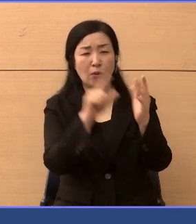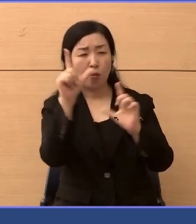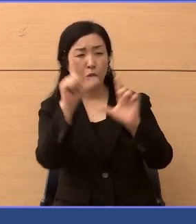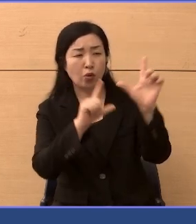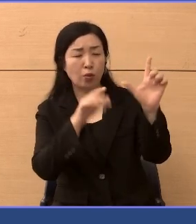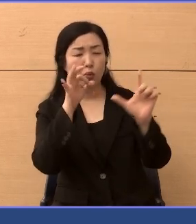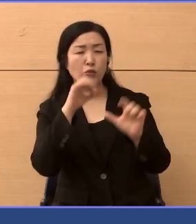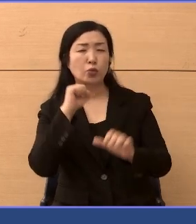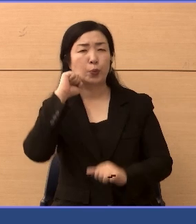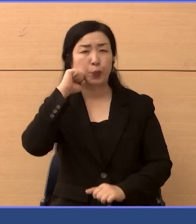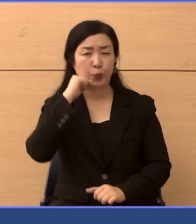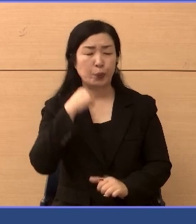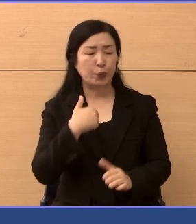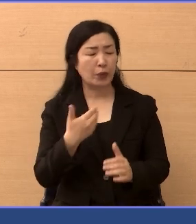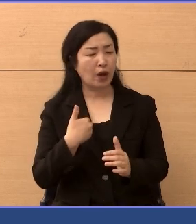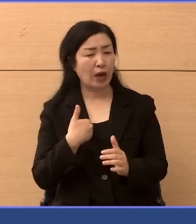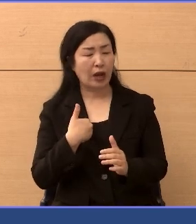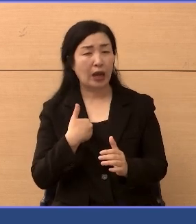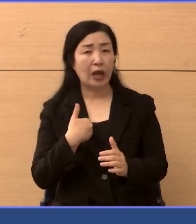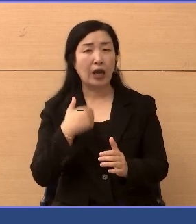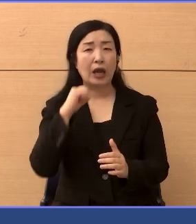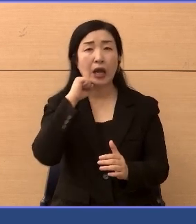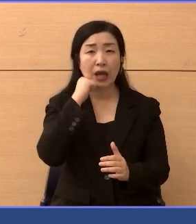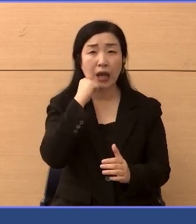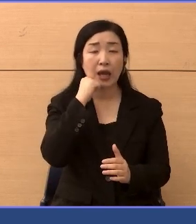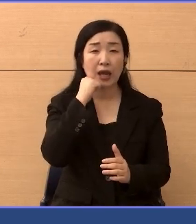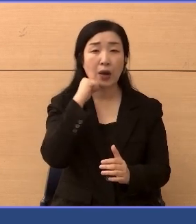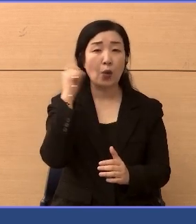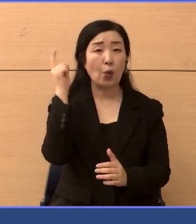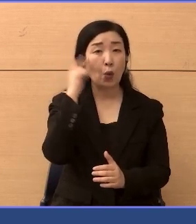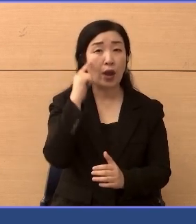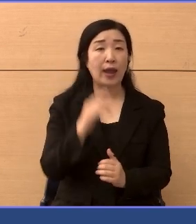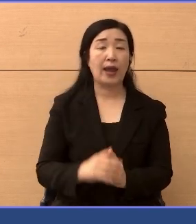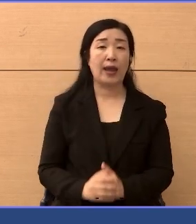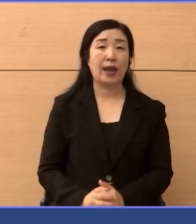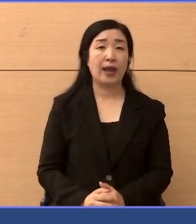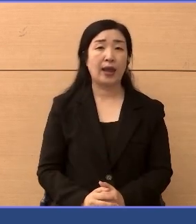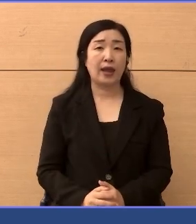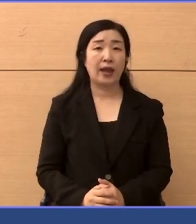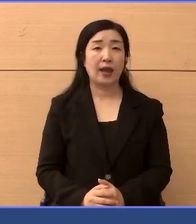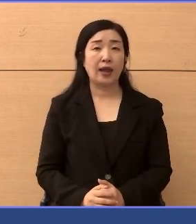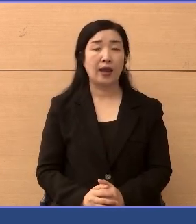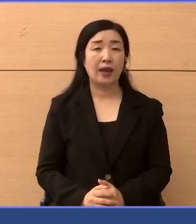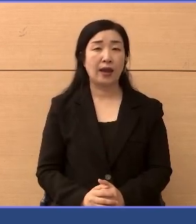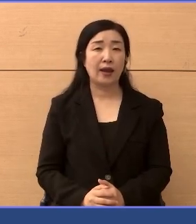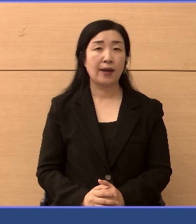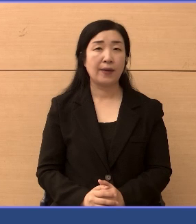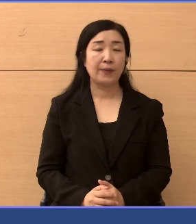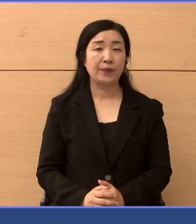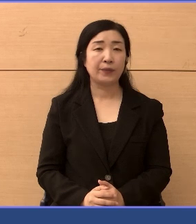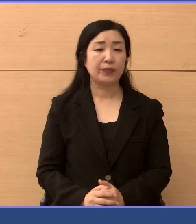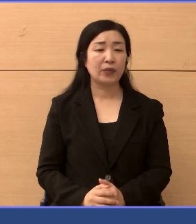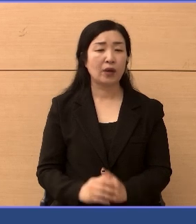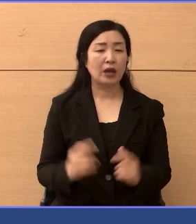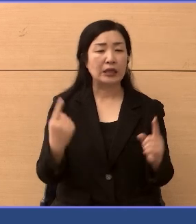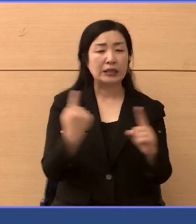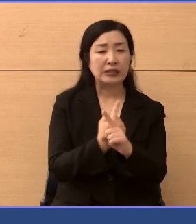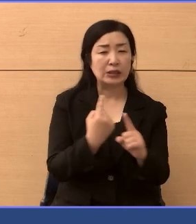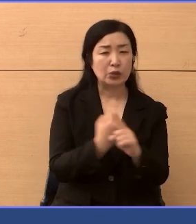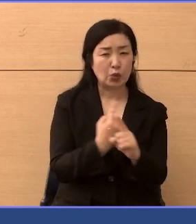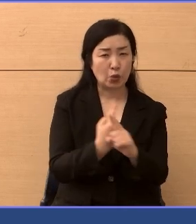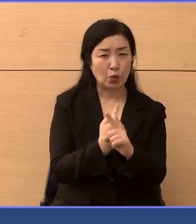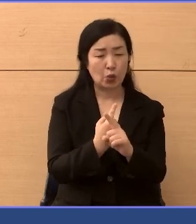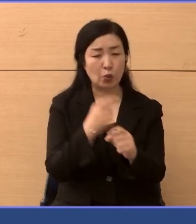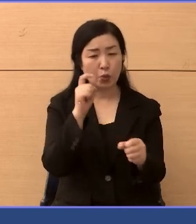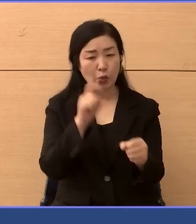것입니다. 현실적으로 봤을 때 deal 많은 부모 같은 with 경우는 all of those targets 항상 이런 여러 simultaneously. 가지 타겟들, And so parents 치료를 need 위한 to be